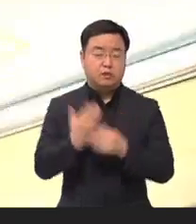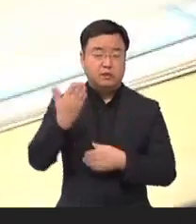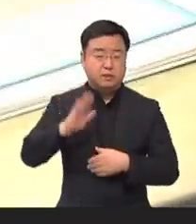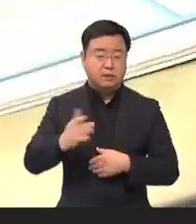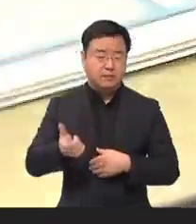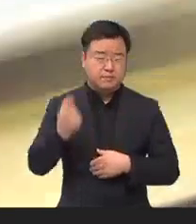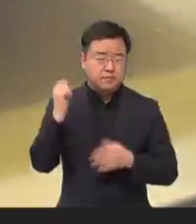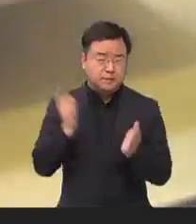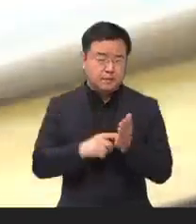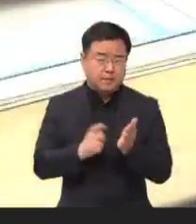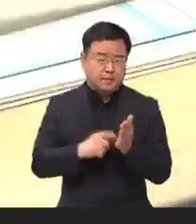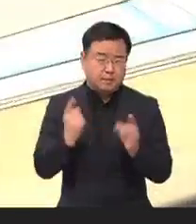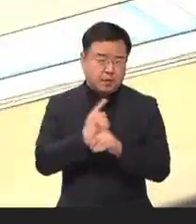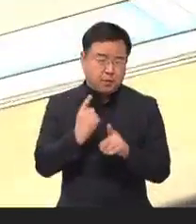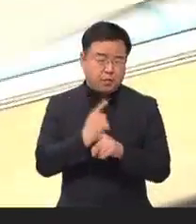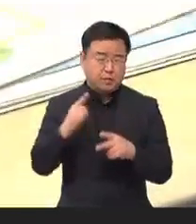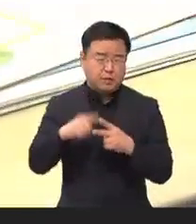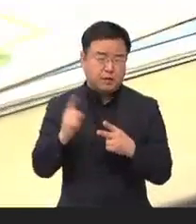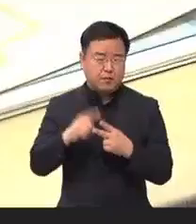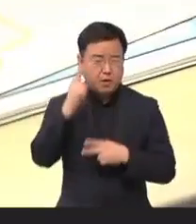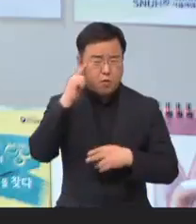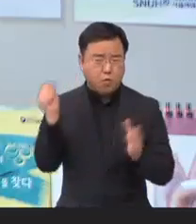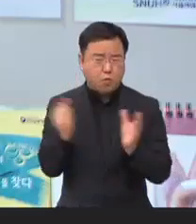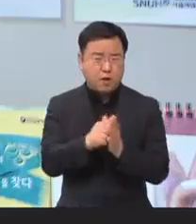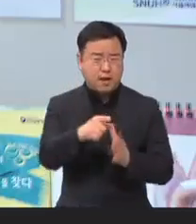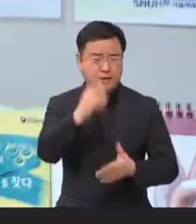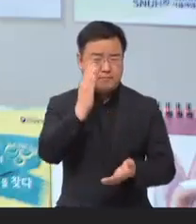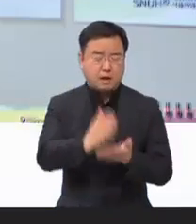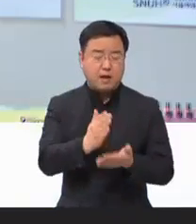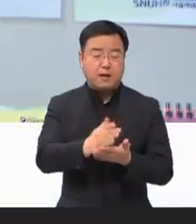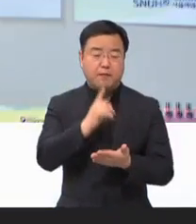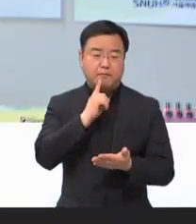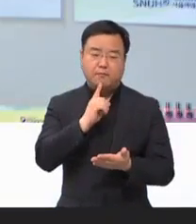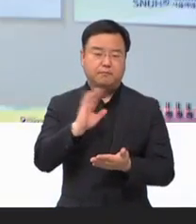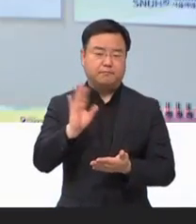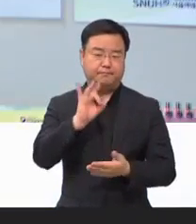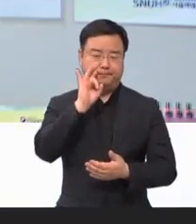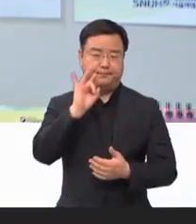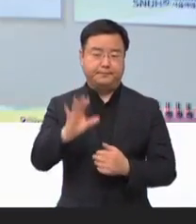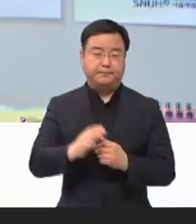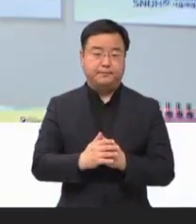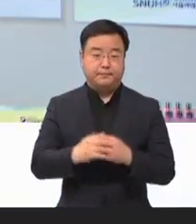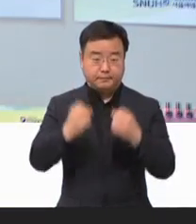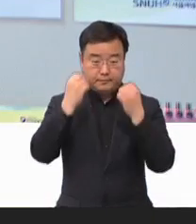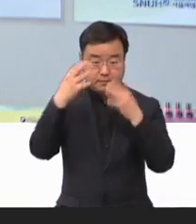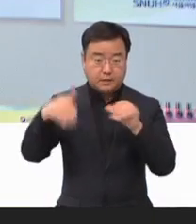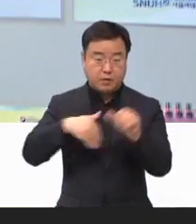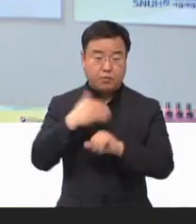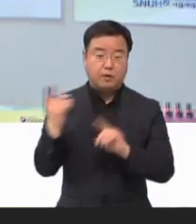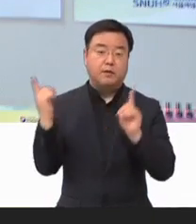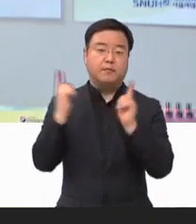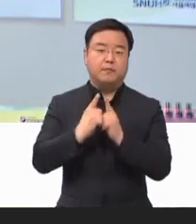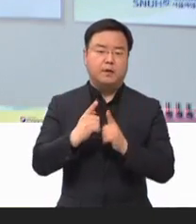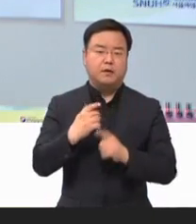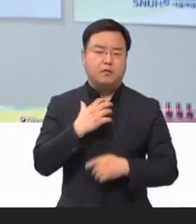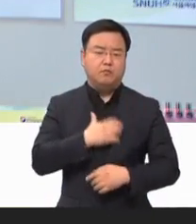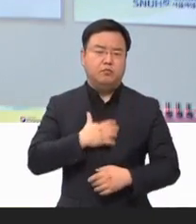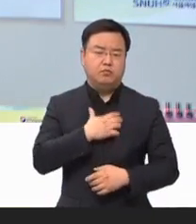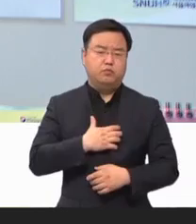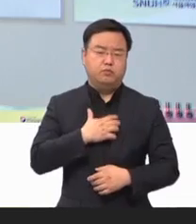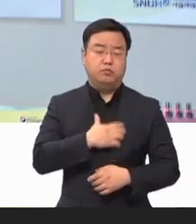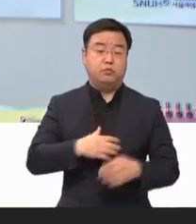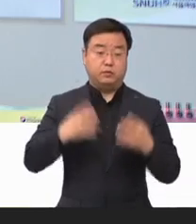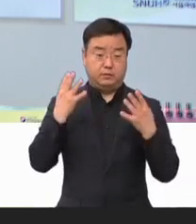1병을 부린다고 혼을 내서는 안됩니다 새로운 환경에 노출되면서 약간의 불안해 느끼는 경우가 대부분입니다